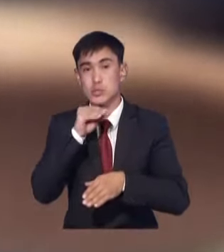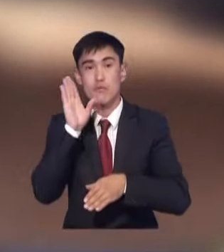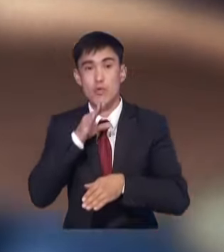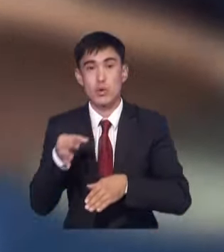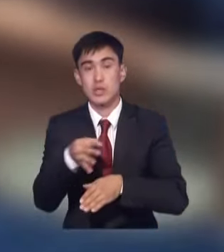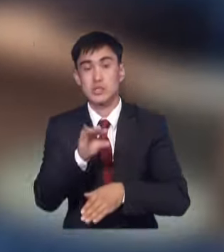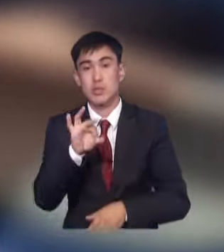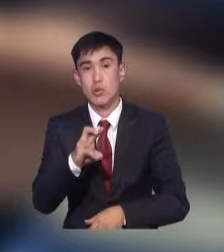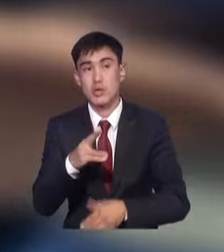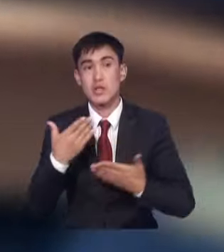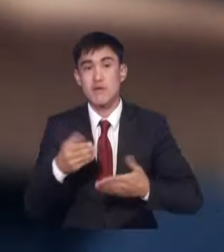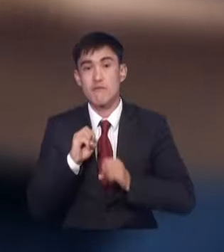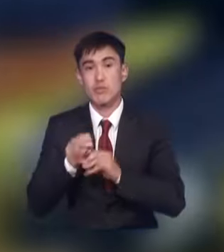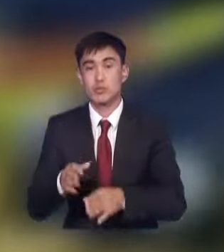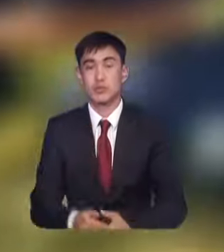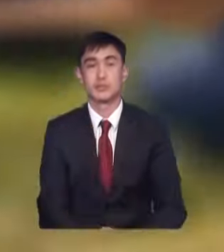каналу сарбулатов